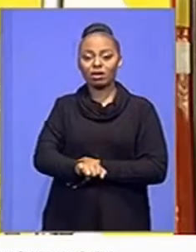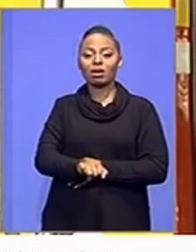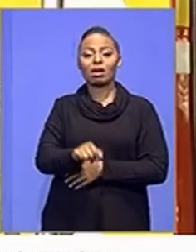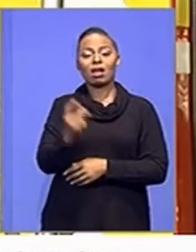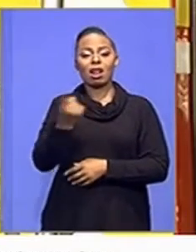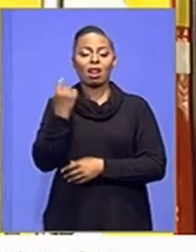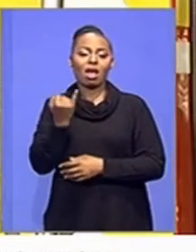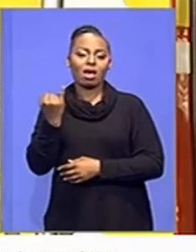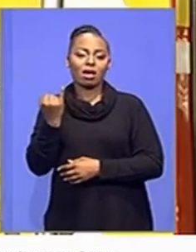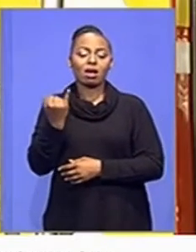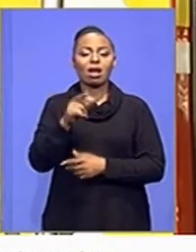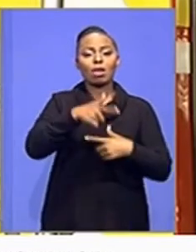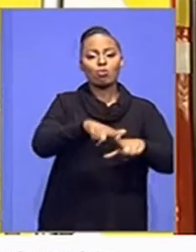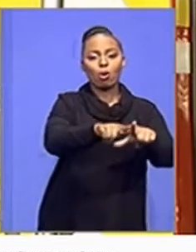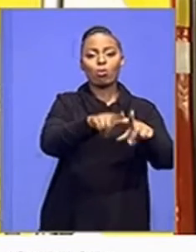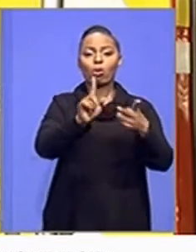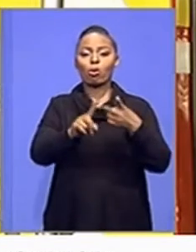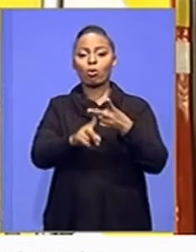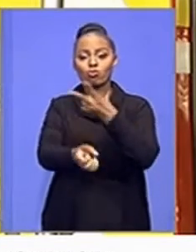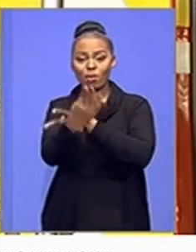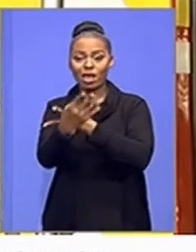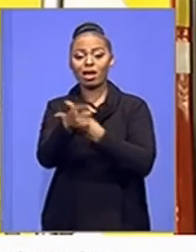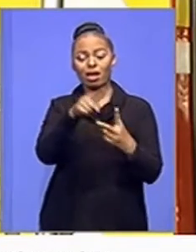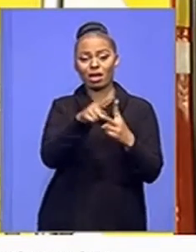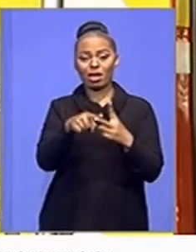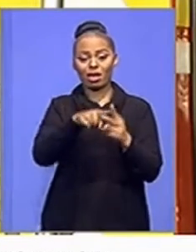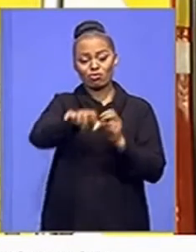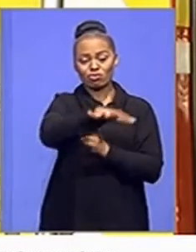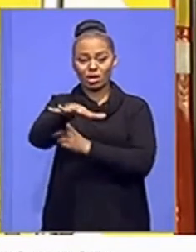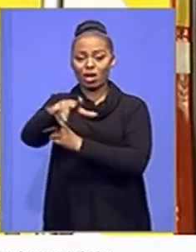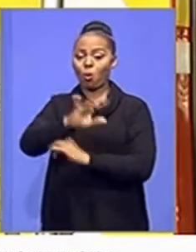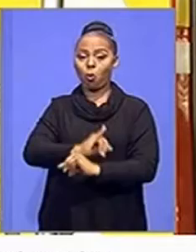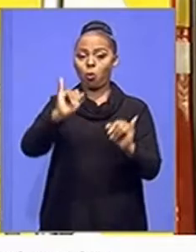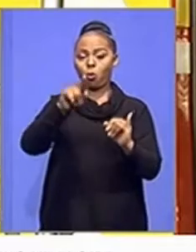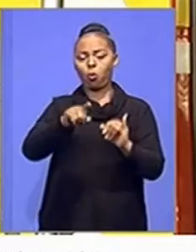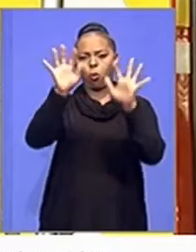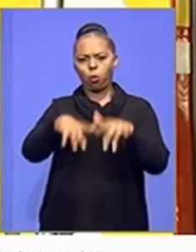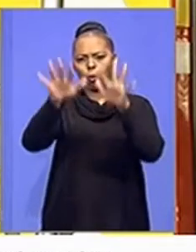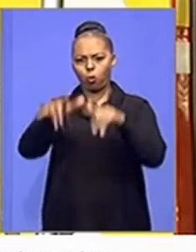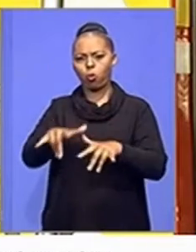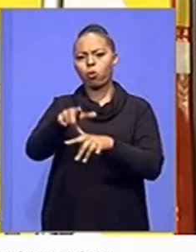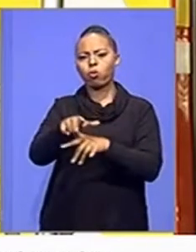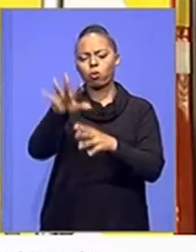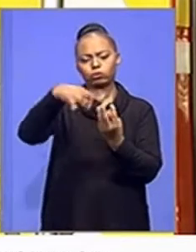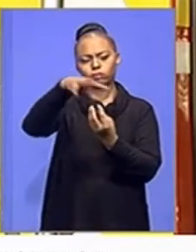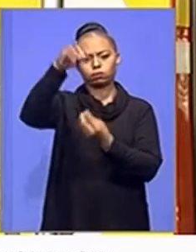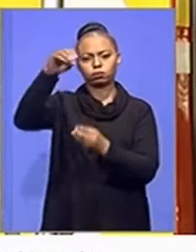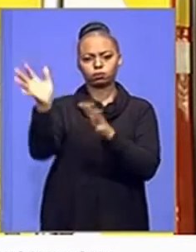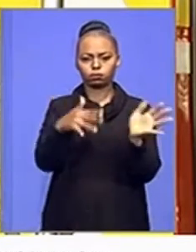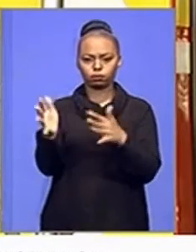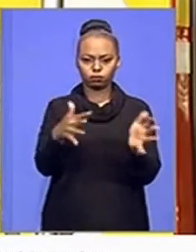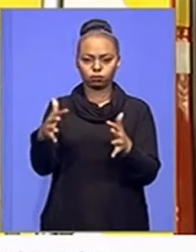le Limpopo le Mpumalanga. Re itukisetsa gape le gore re kgone gore fa thuso ya rona